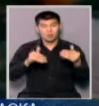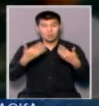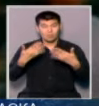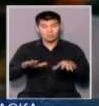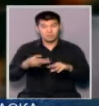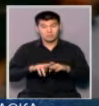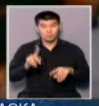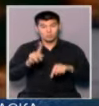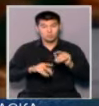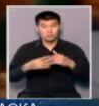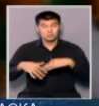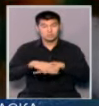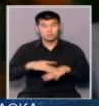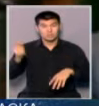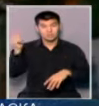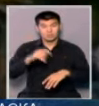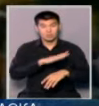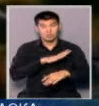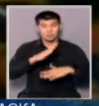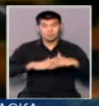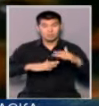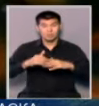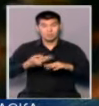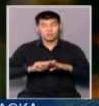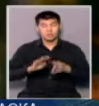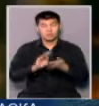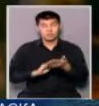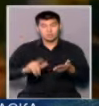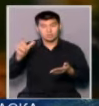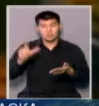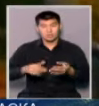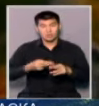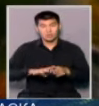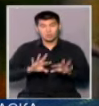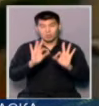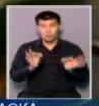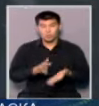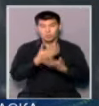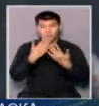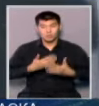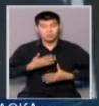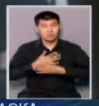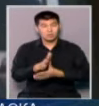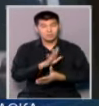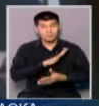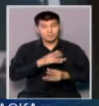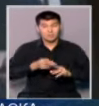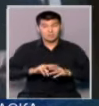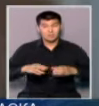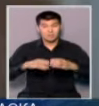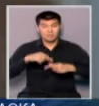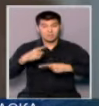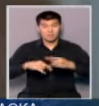бітіргесін туған жеріне оралды. Мамандығы журналист бола тұра өнерді серік етті. Шығармашылығы